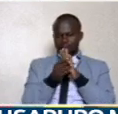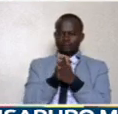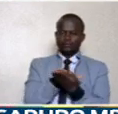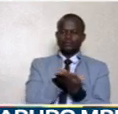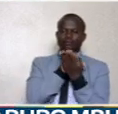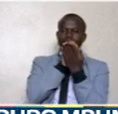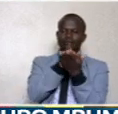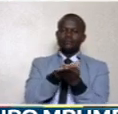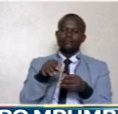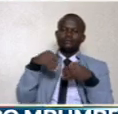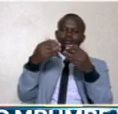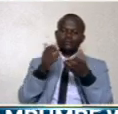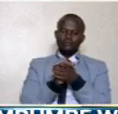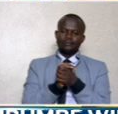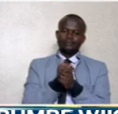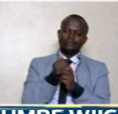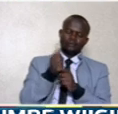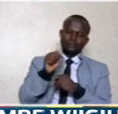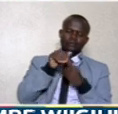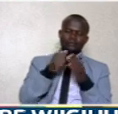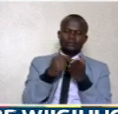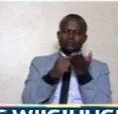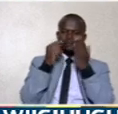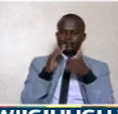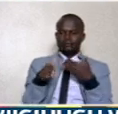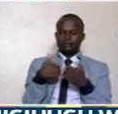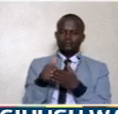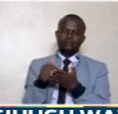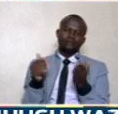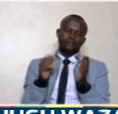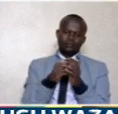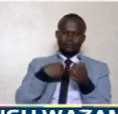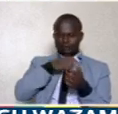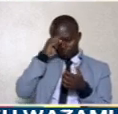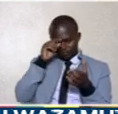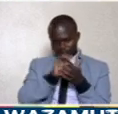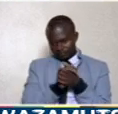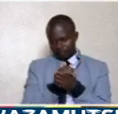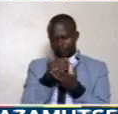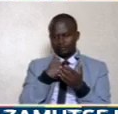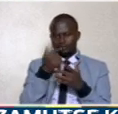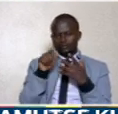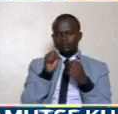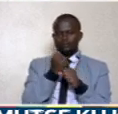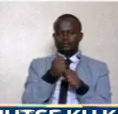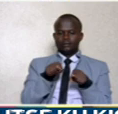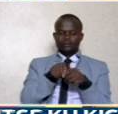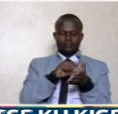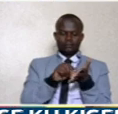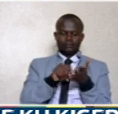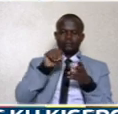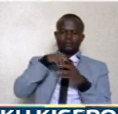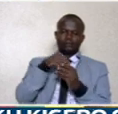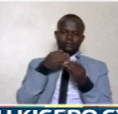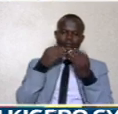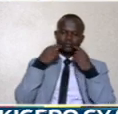twayishyikirije bagenzi bacu ba Uganda, kandi tukaba twizera ko bazagira icyo bayikoraho nk'uko byanditse